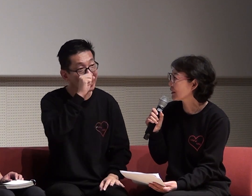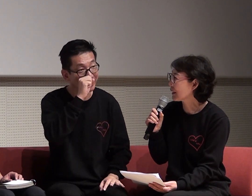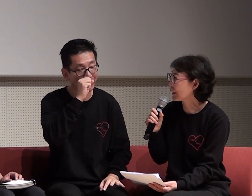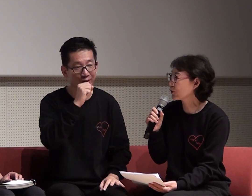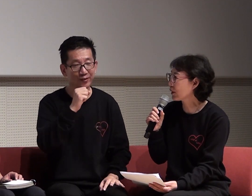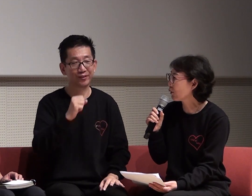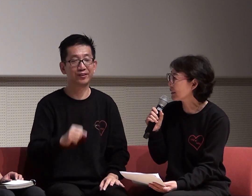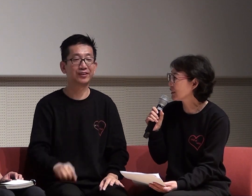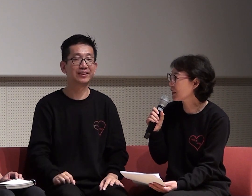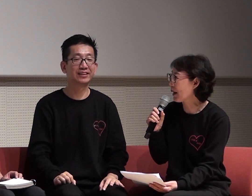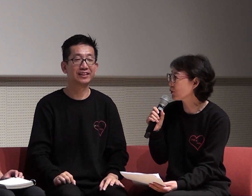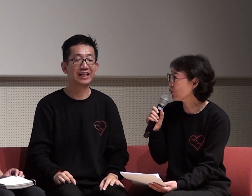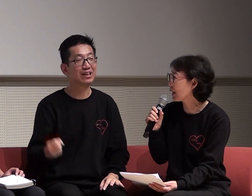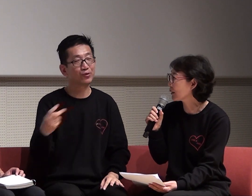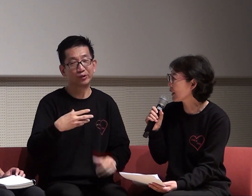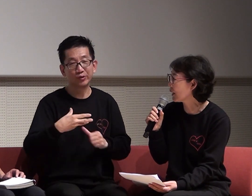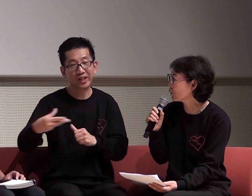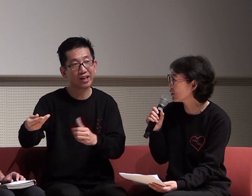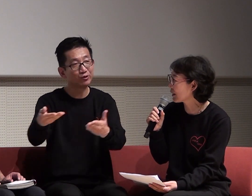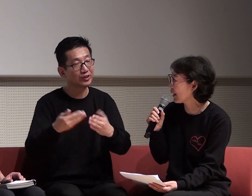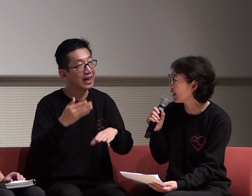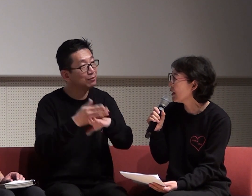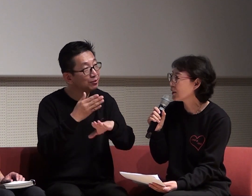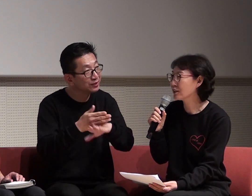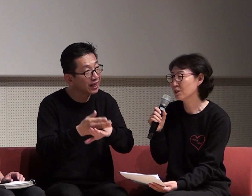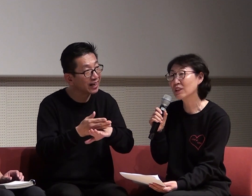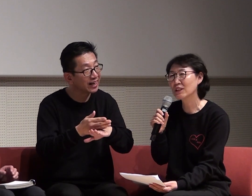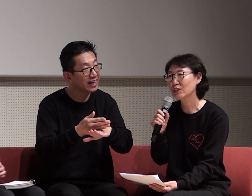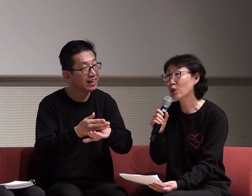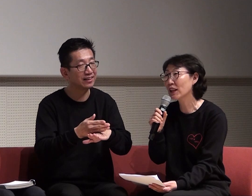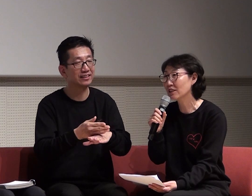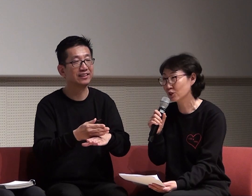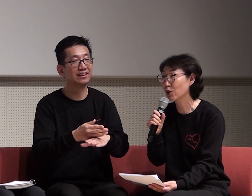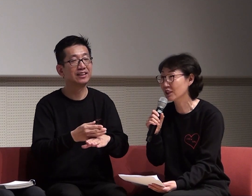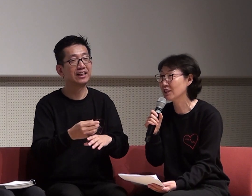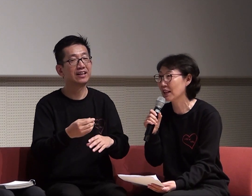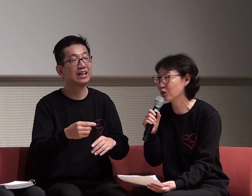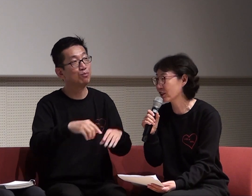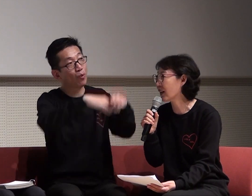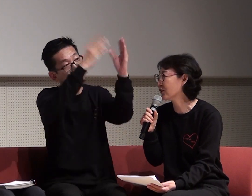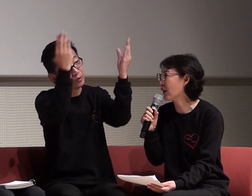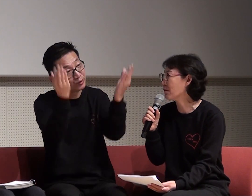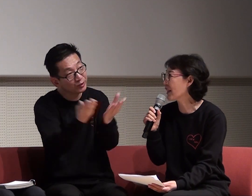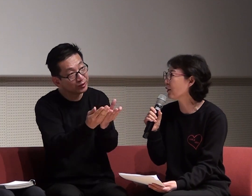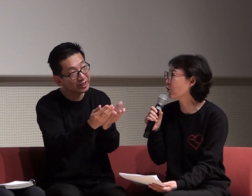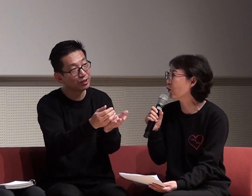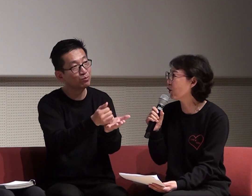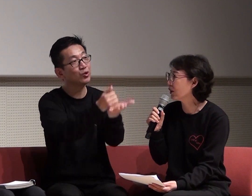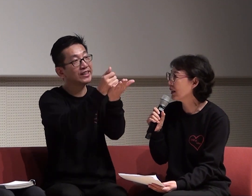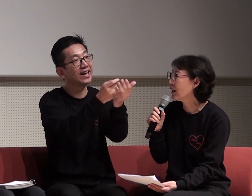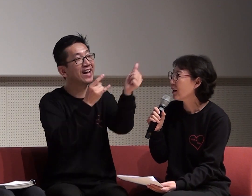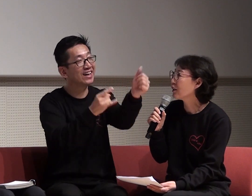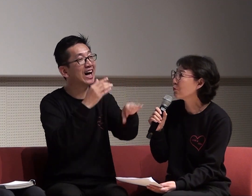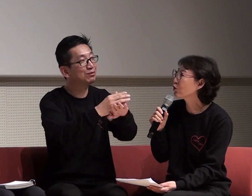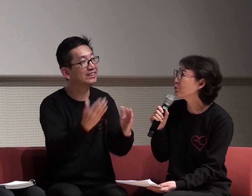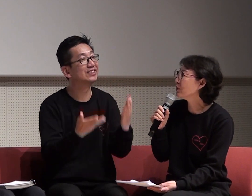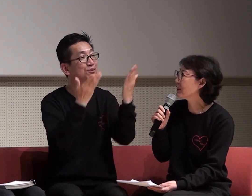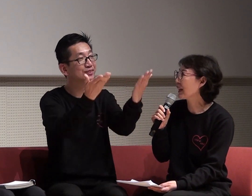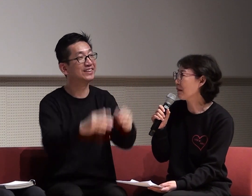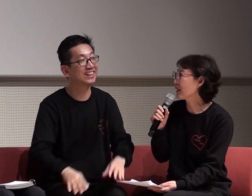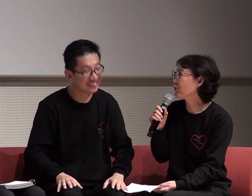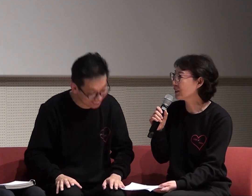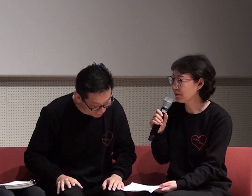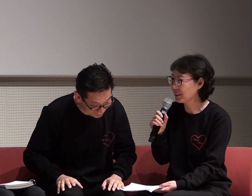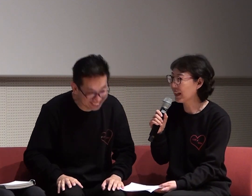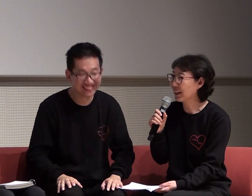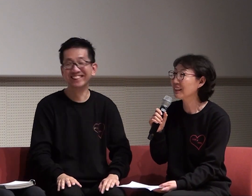그 가족들하고 같이 이렇게 방송을 함께 하는 거다. 여기서 초대를 또 저희들 해주셔가지고 감사하고 네. 모든